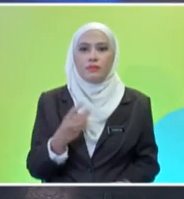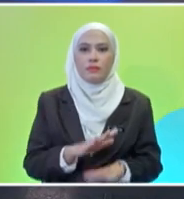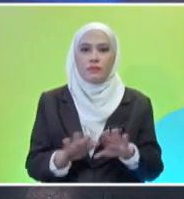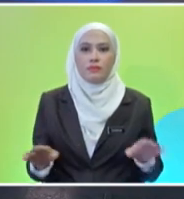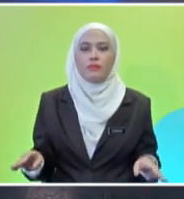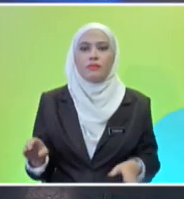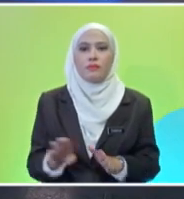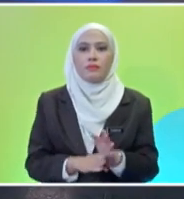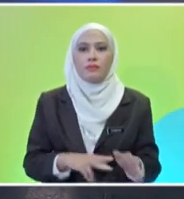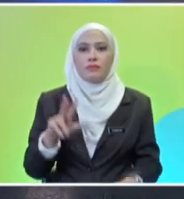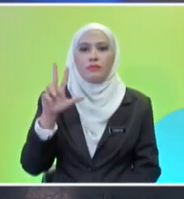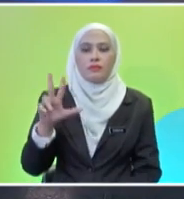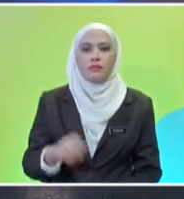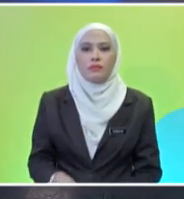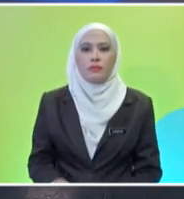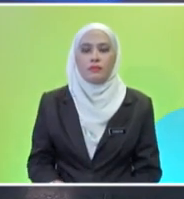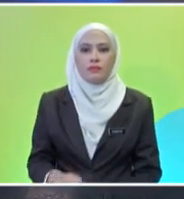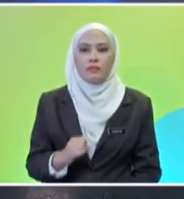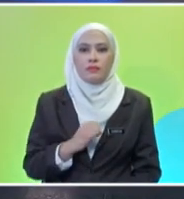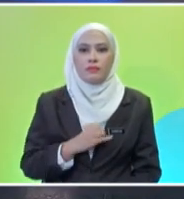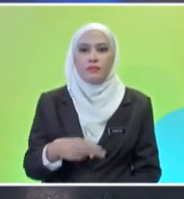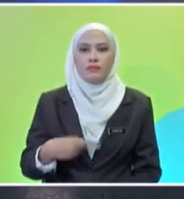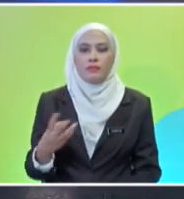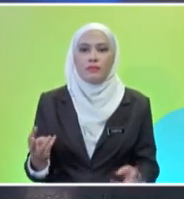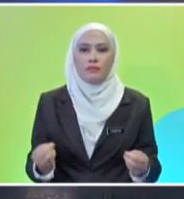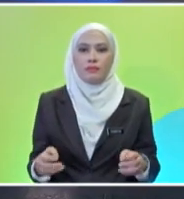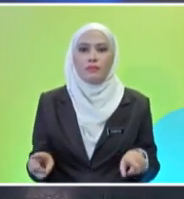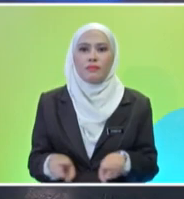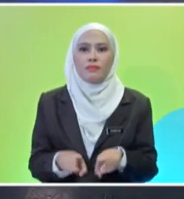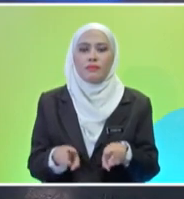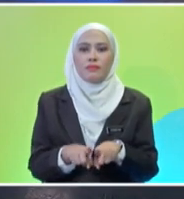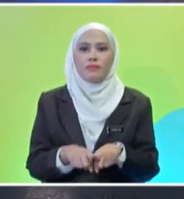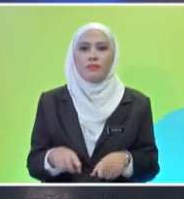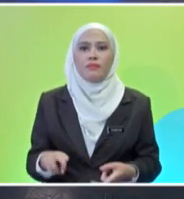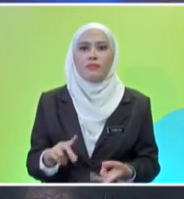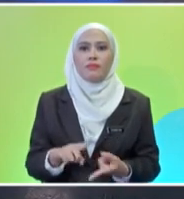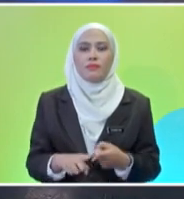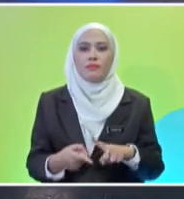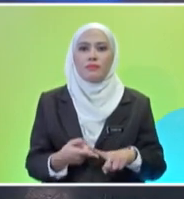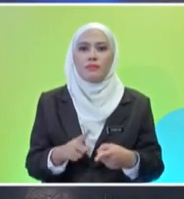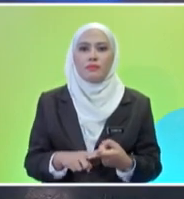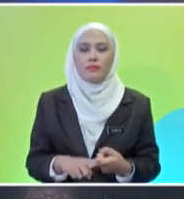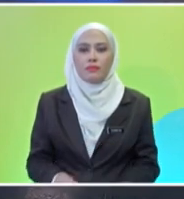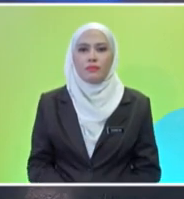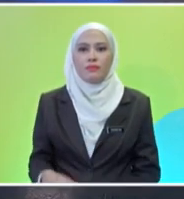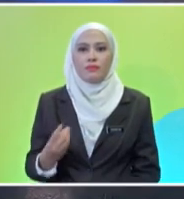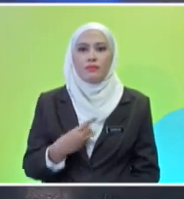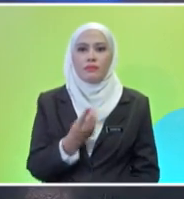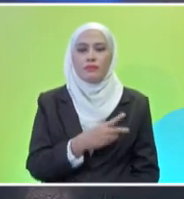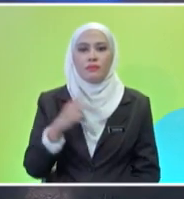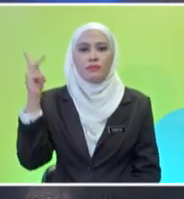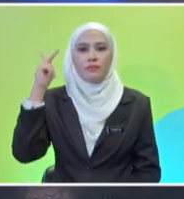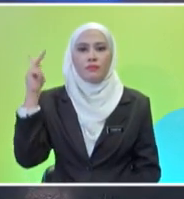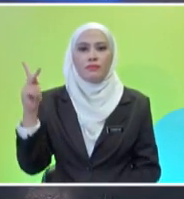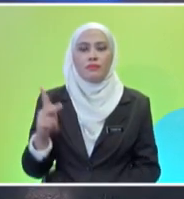saya tidak bersama-sama dengan kawan-kawan saya kita berkenalan dengan murid-murid kita pada hari